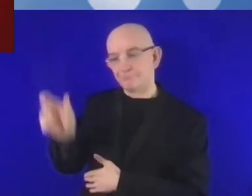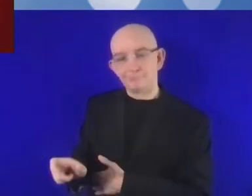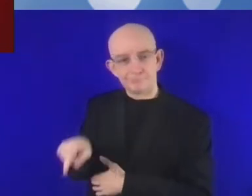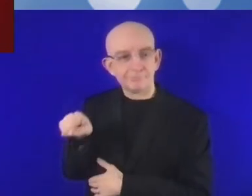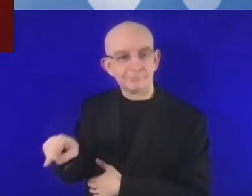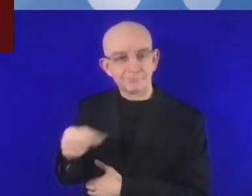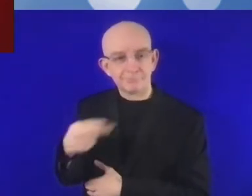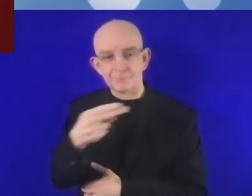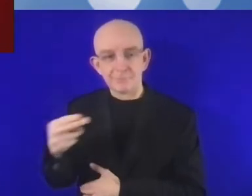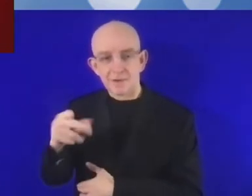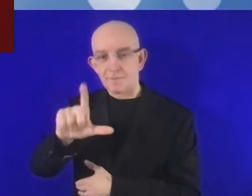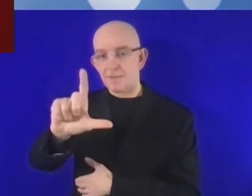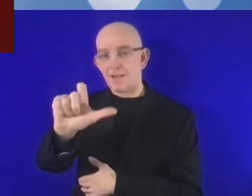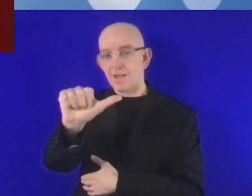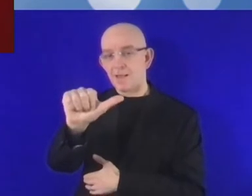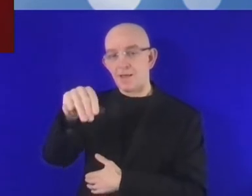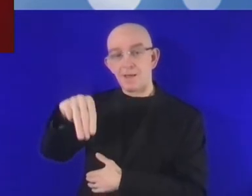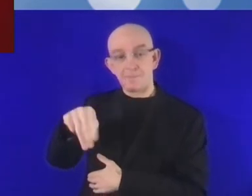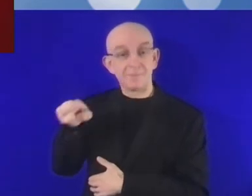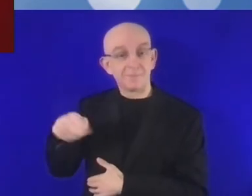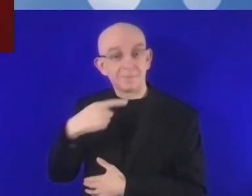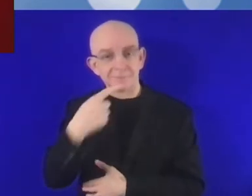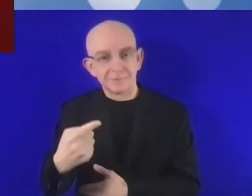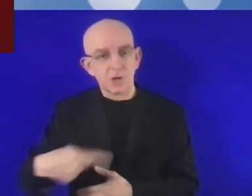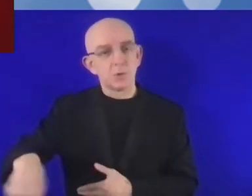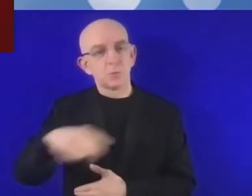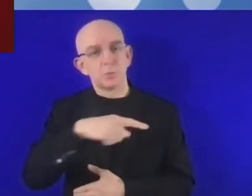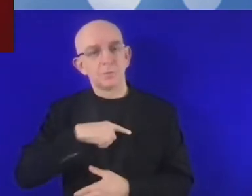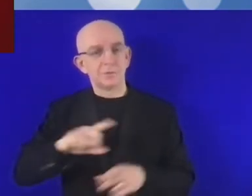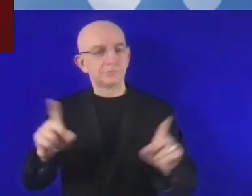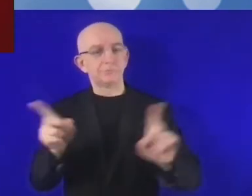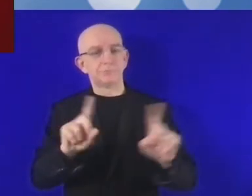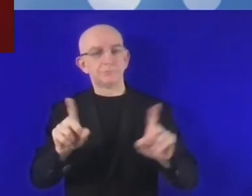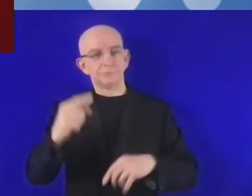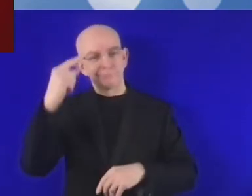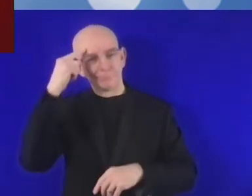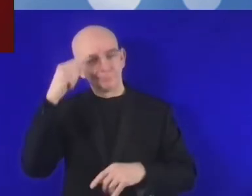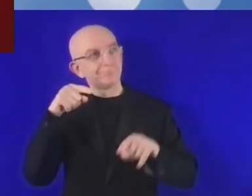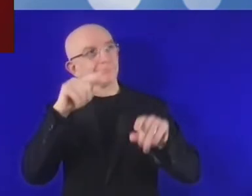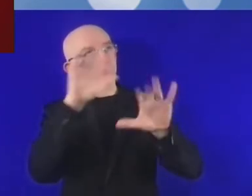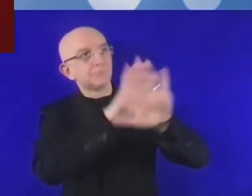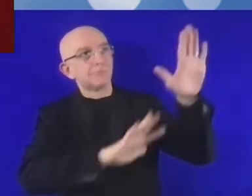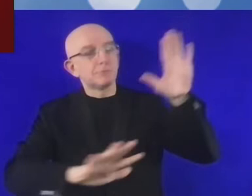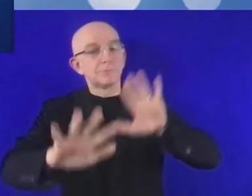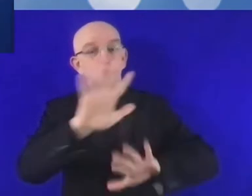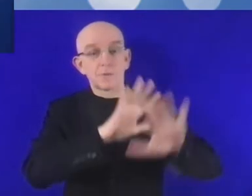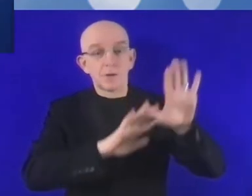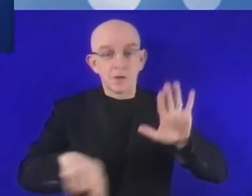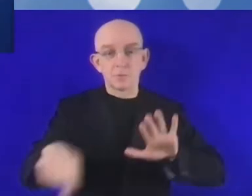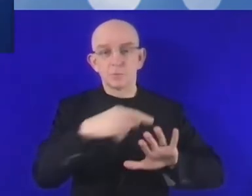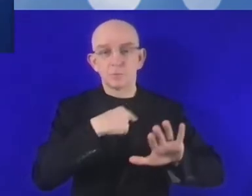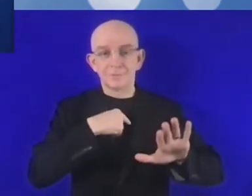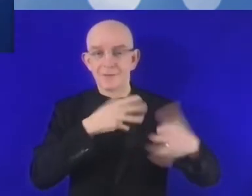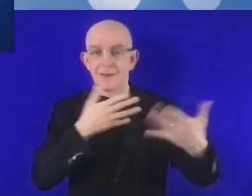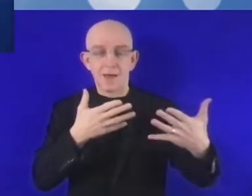100 عام لميلاد الكاتب ليم الذي كتب في الخيال العلمي. نحن